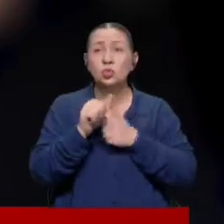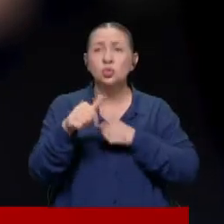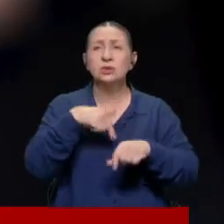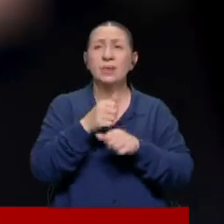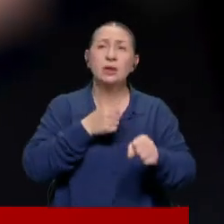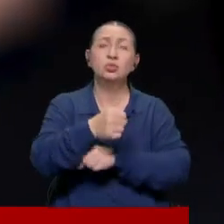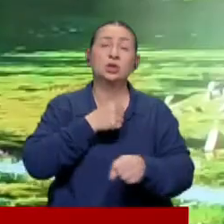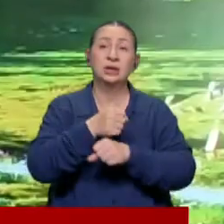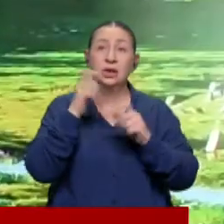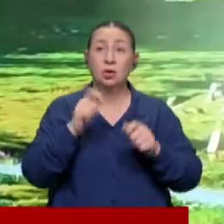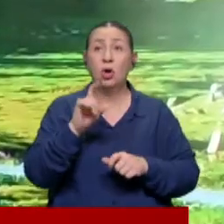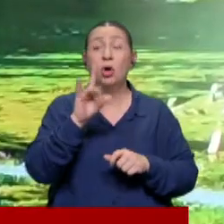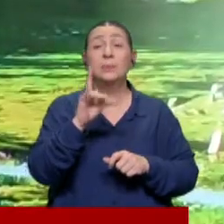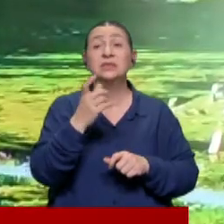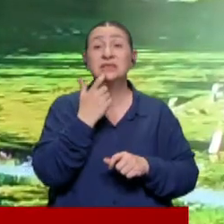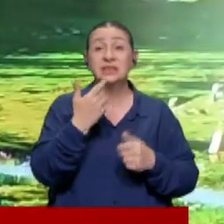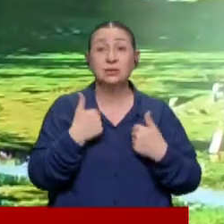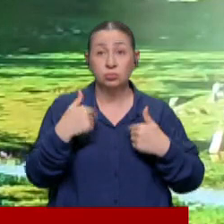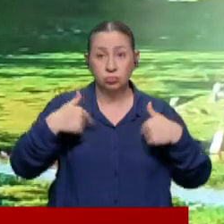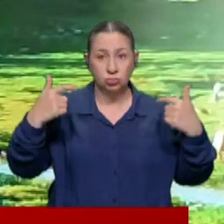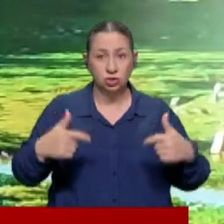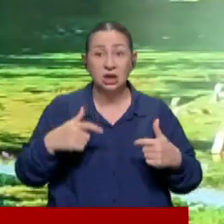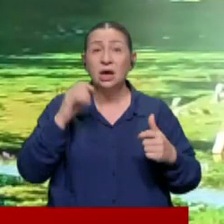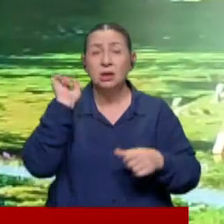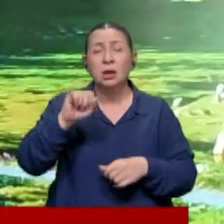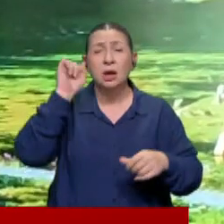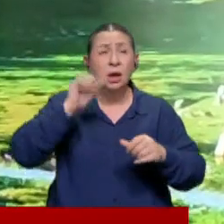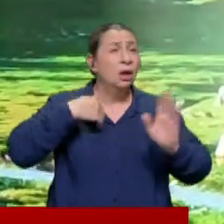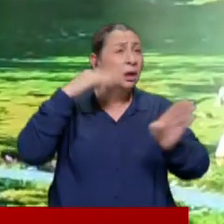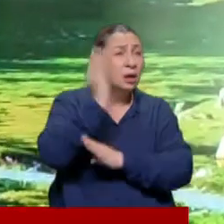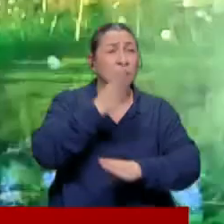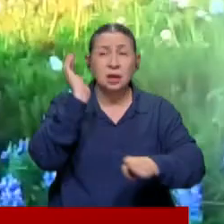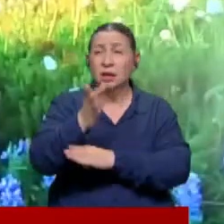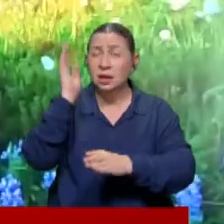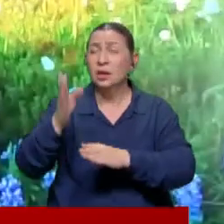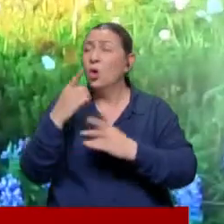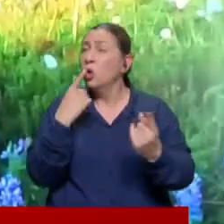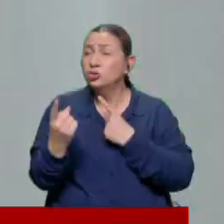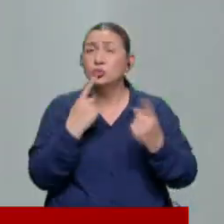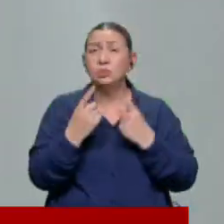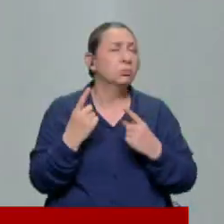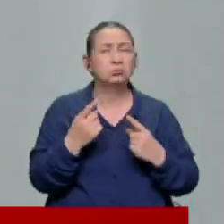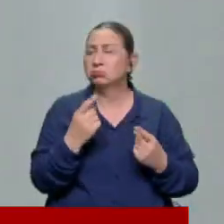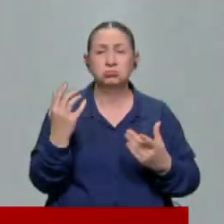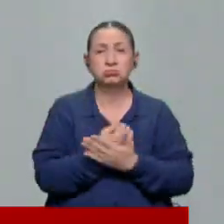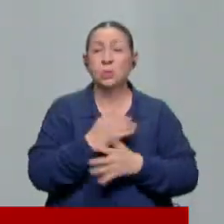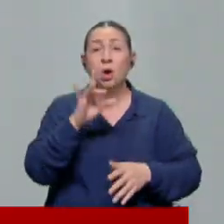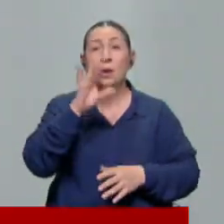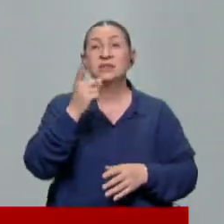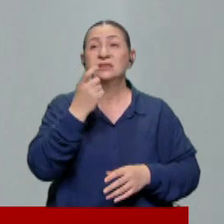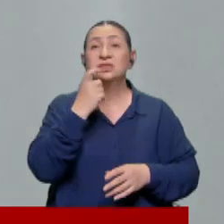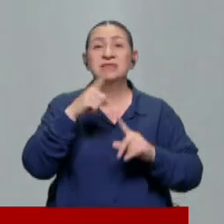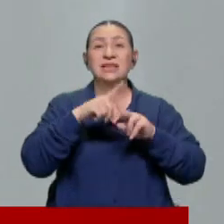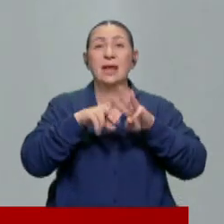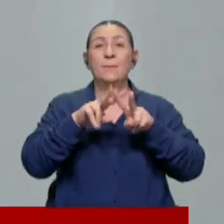süredir mücadele veriyor. 15 yıldır burada çalmadığım kapı, konuşmadığım yetkili kalmadım. 15 yılın sonunda Tema